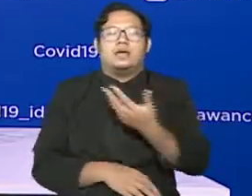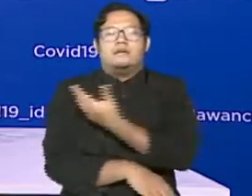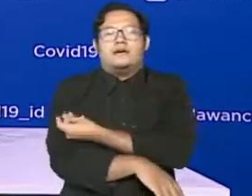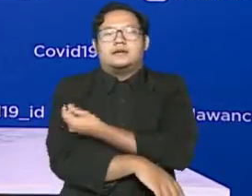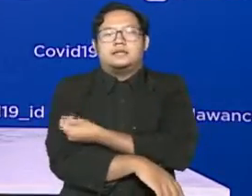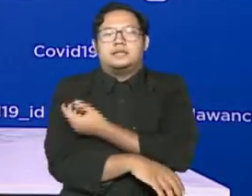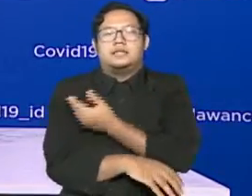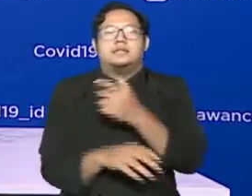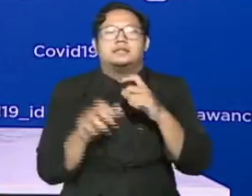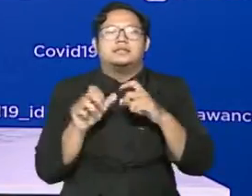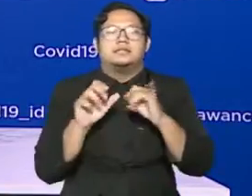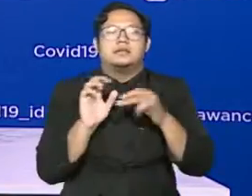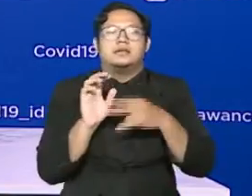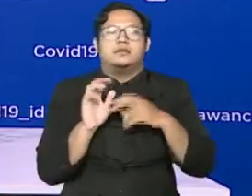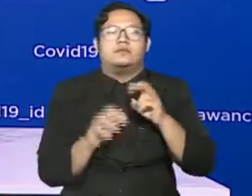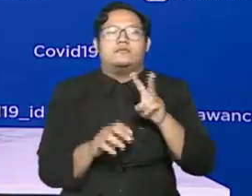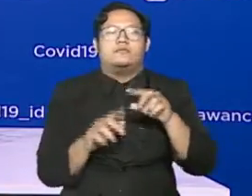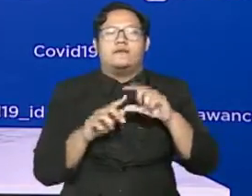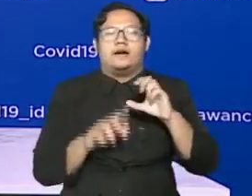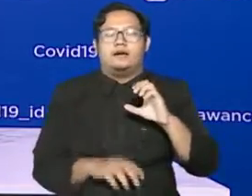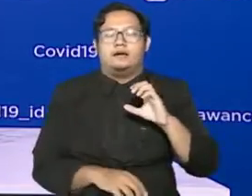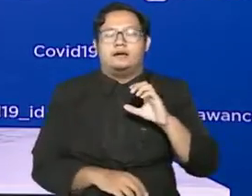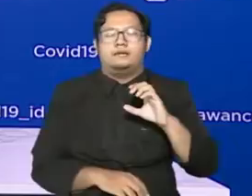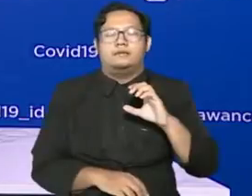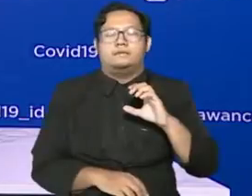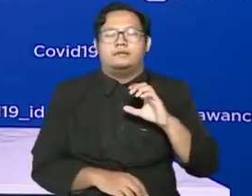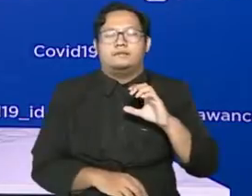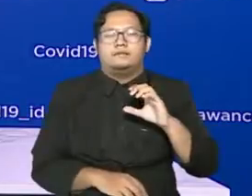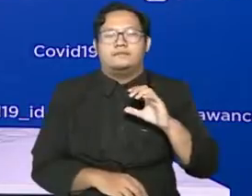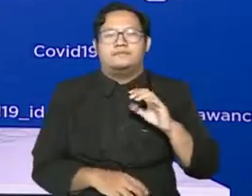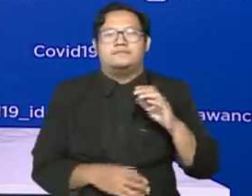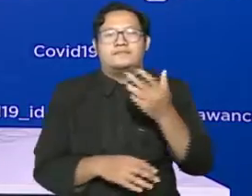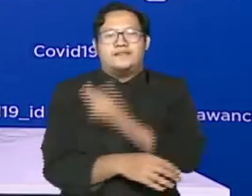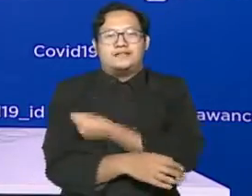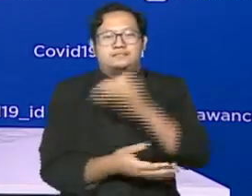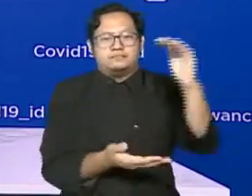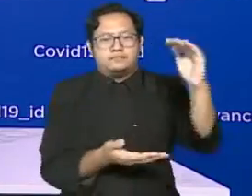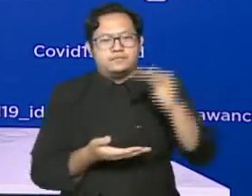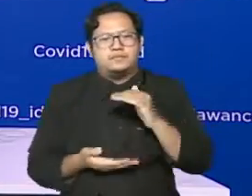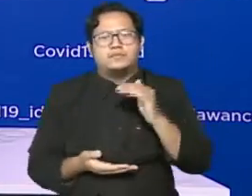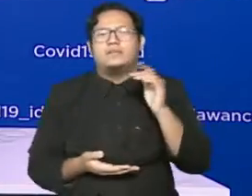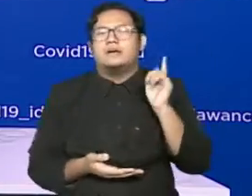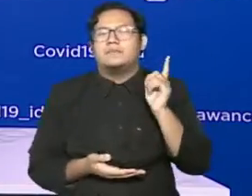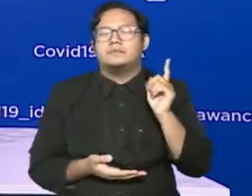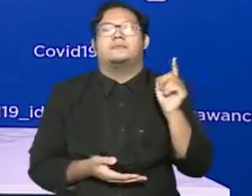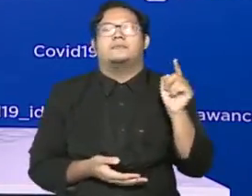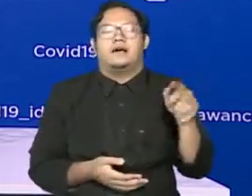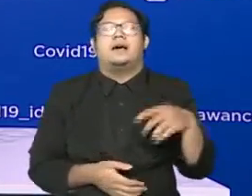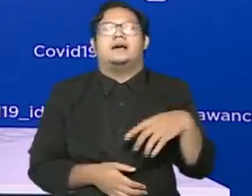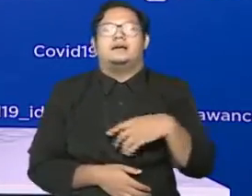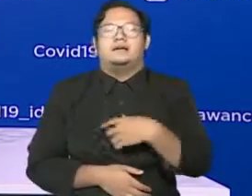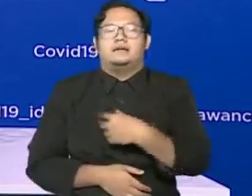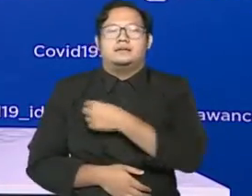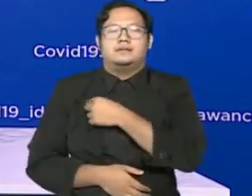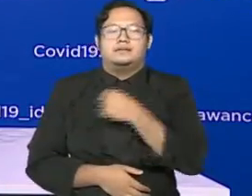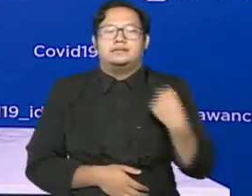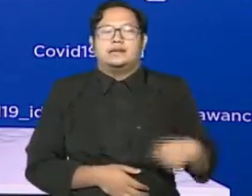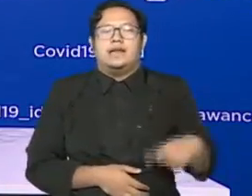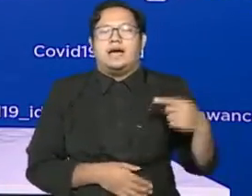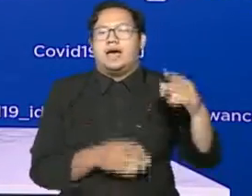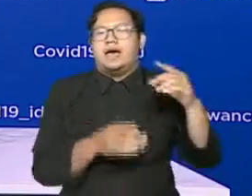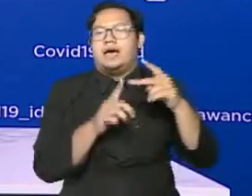jadi dari si Nova kedatangan ini merupakan hibah dari pemerintah Republik Rakyat Tiongkok